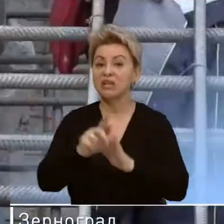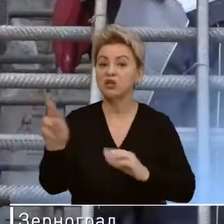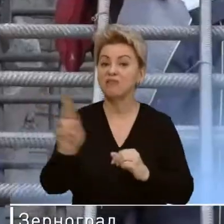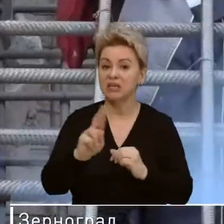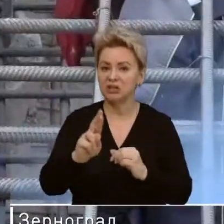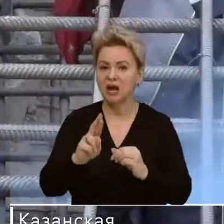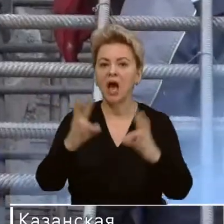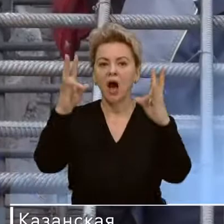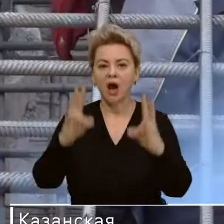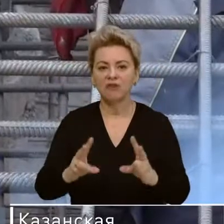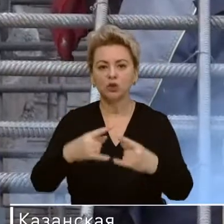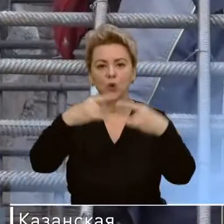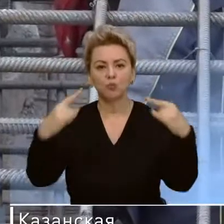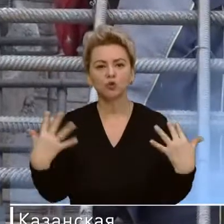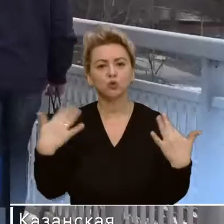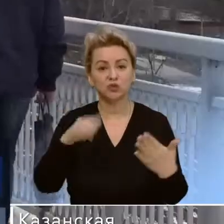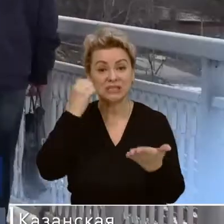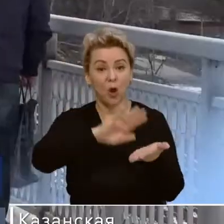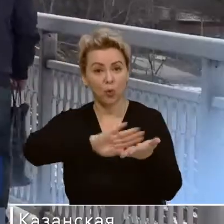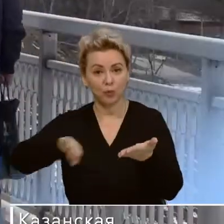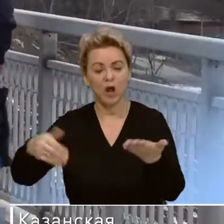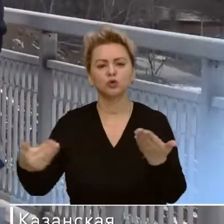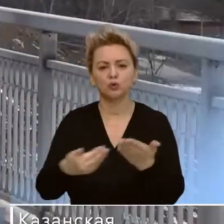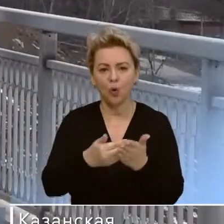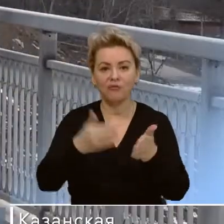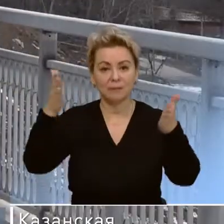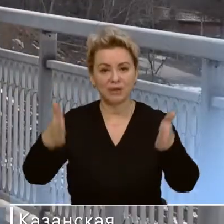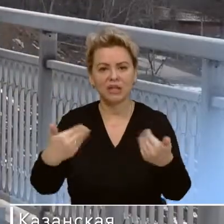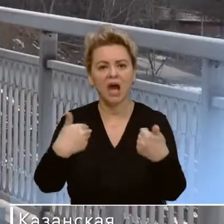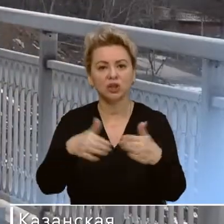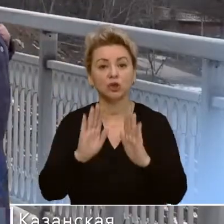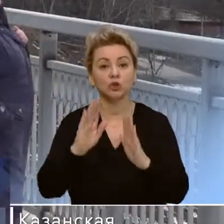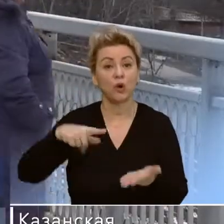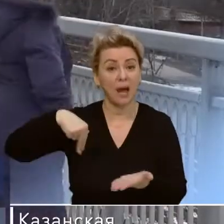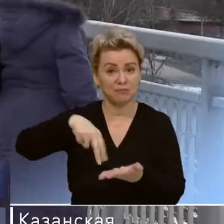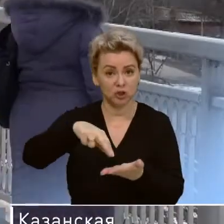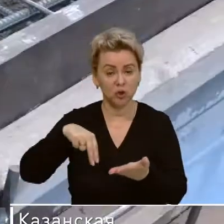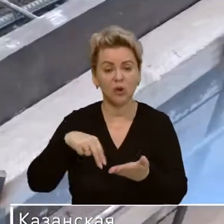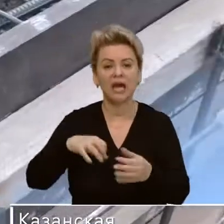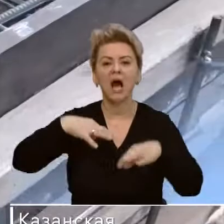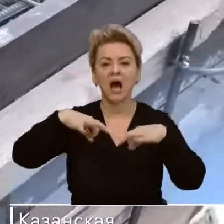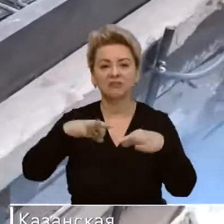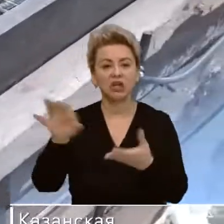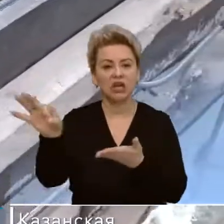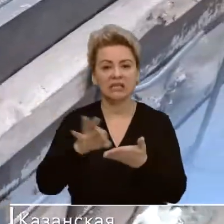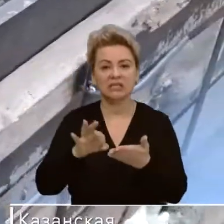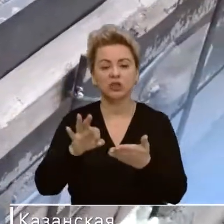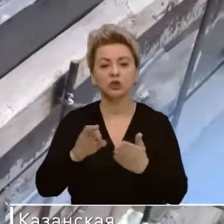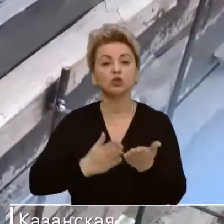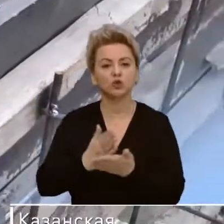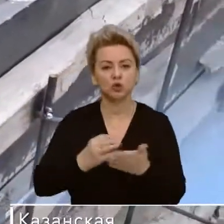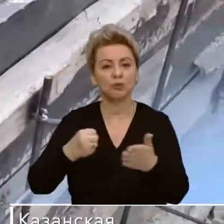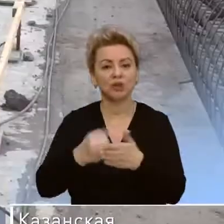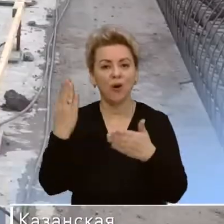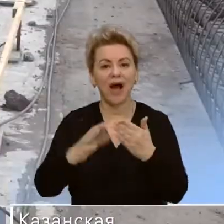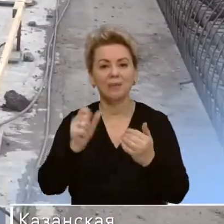январе. Аварийный путепровод уже демонтирован, новый пролет открыт только для пешеходов и автомобилей экстренных служб. До